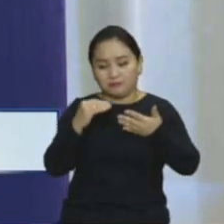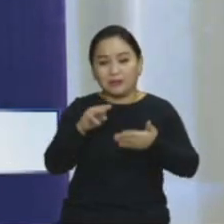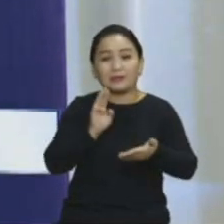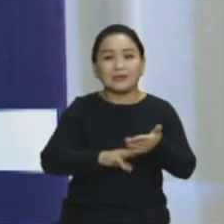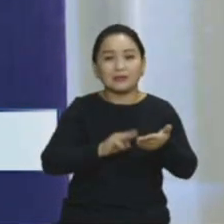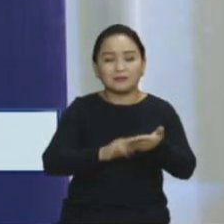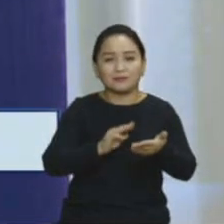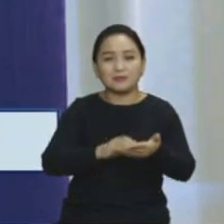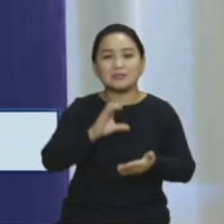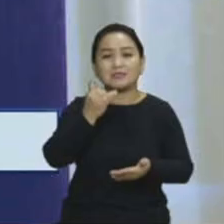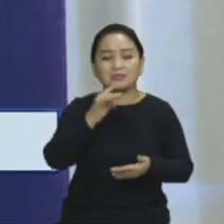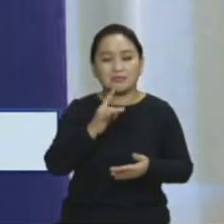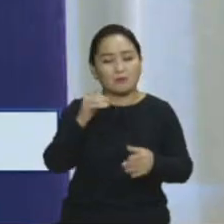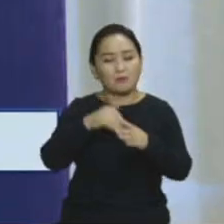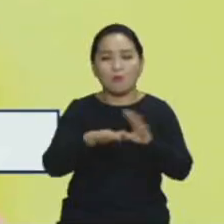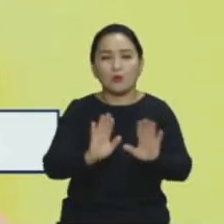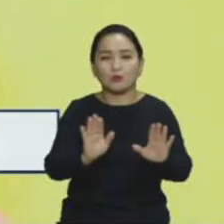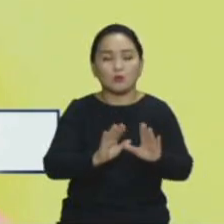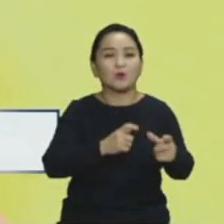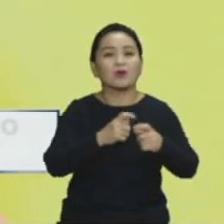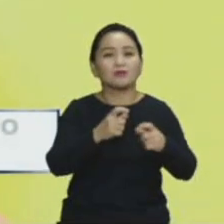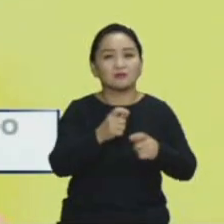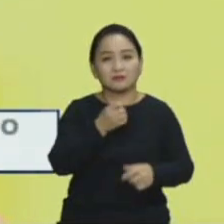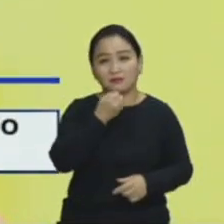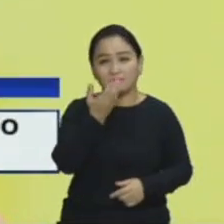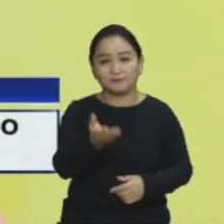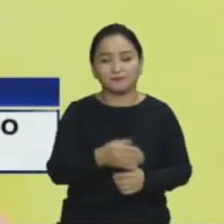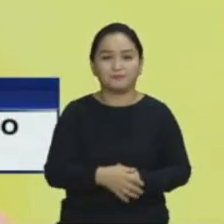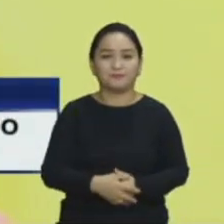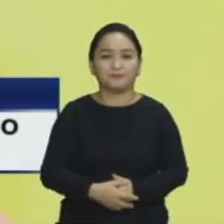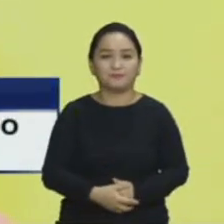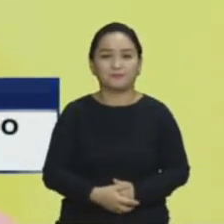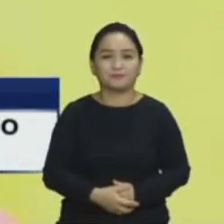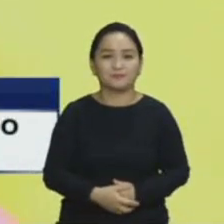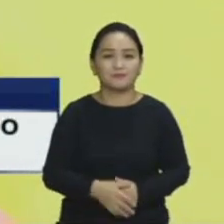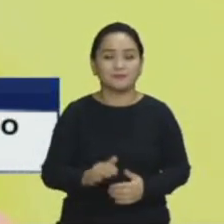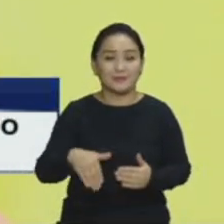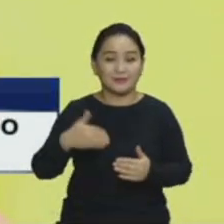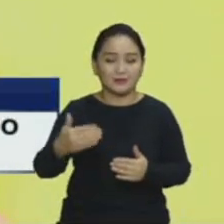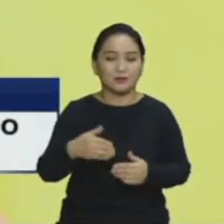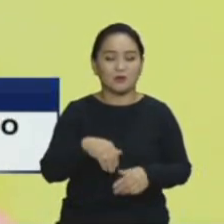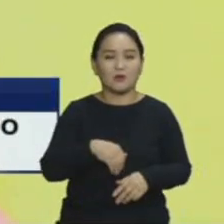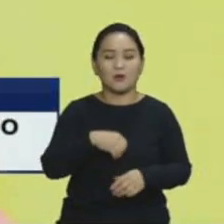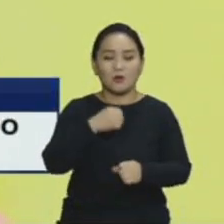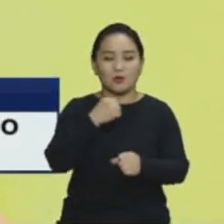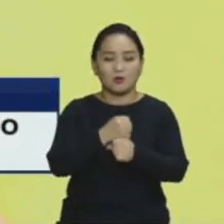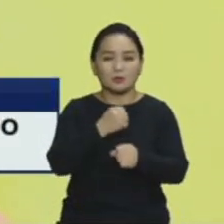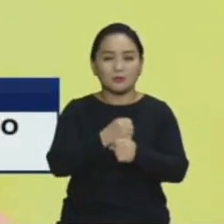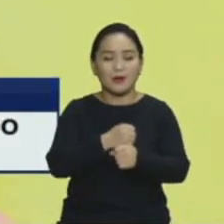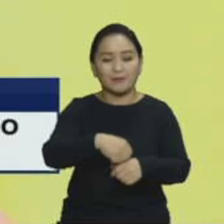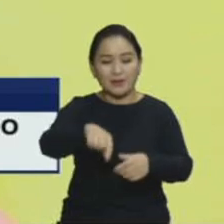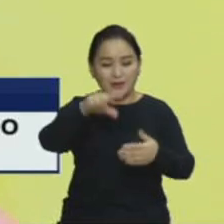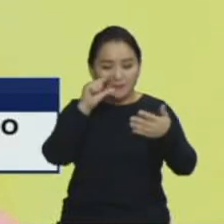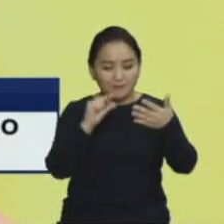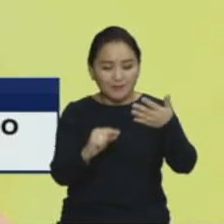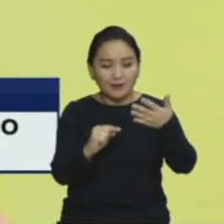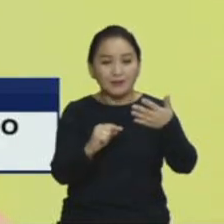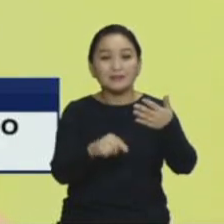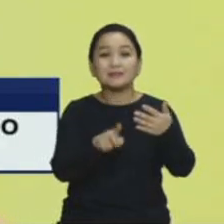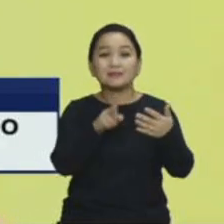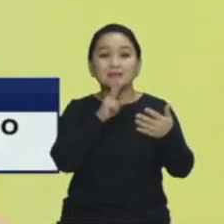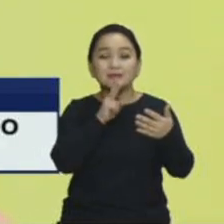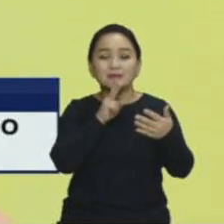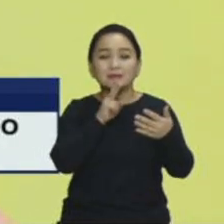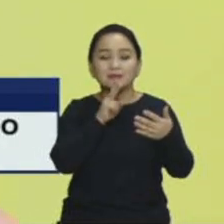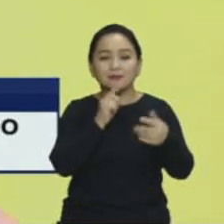гэж эдийн засагчид дүгнэж байна. Энэ дараагаас эхлээд хөдөлмөрийн улсын доод төвшин буурах нэмэгдэх юм